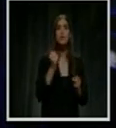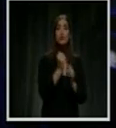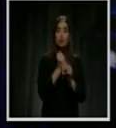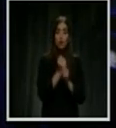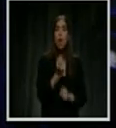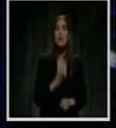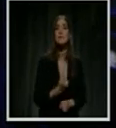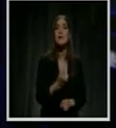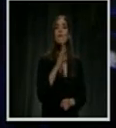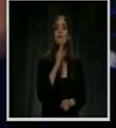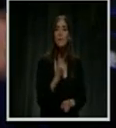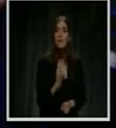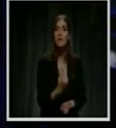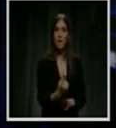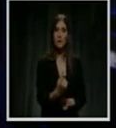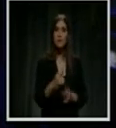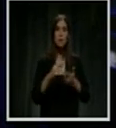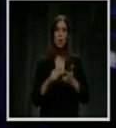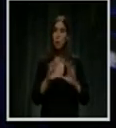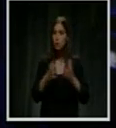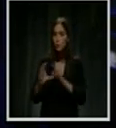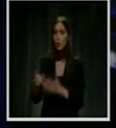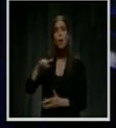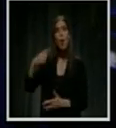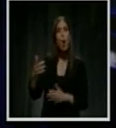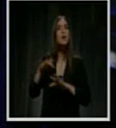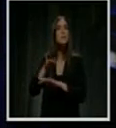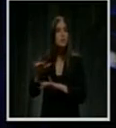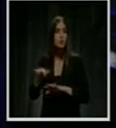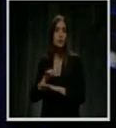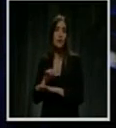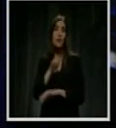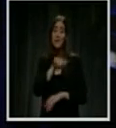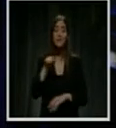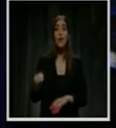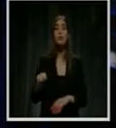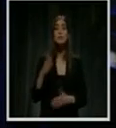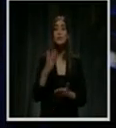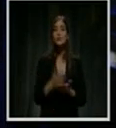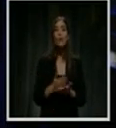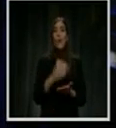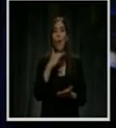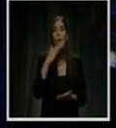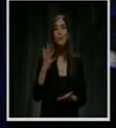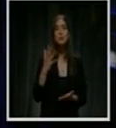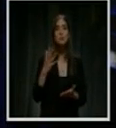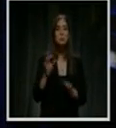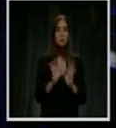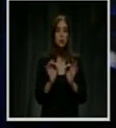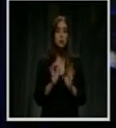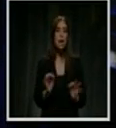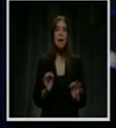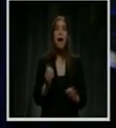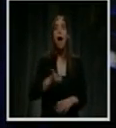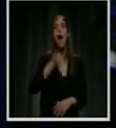tas-setturi kollha tas-soċjetà tagħna li mhux neċessarjament se jibbenefikaw, anzi fi żgur ma jibbenefikawx minn din l-istrateġija illi